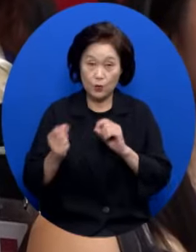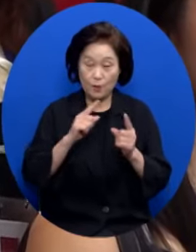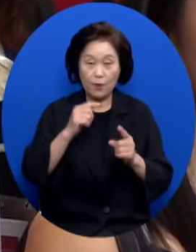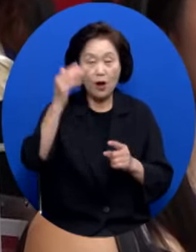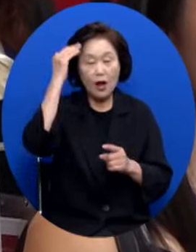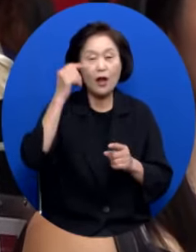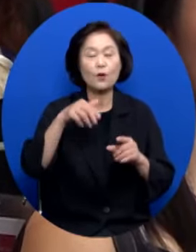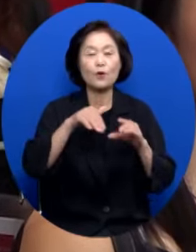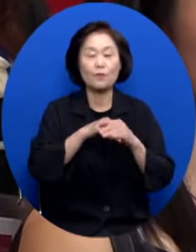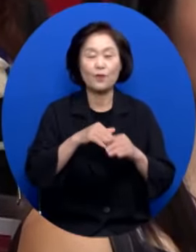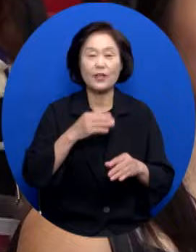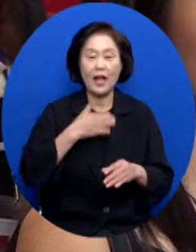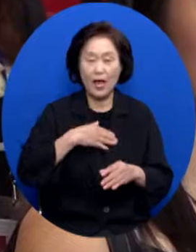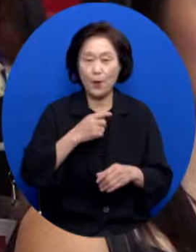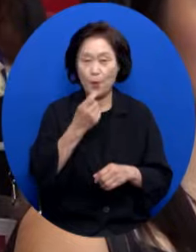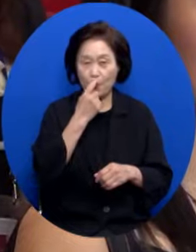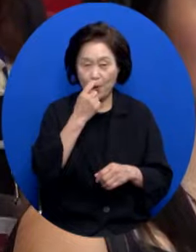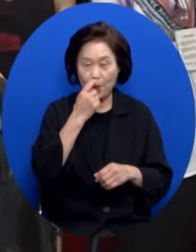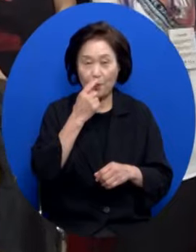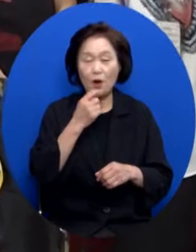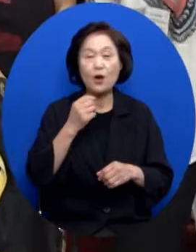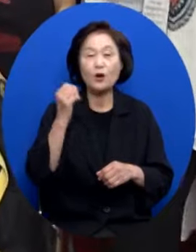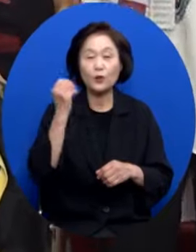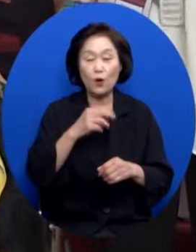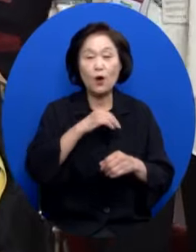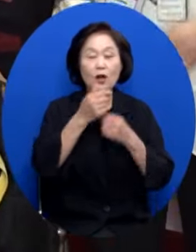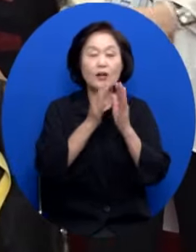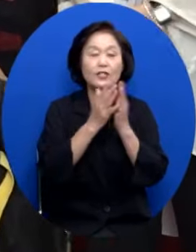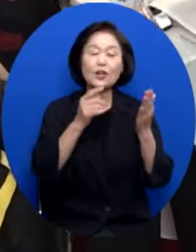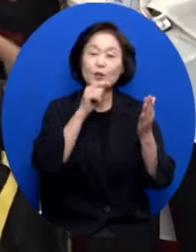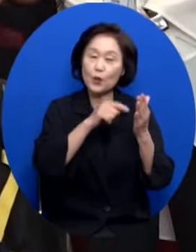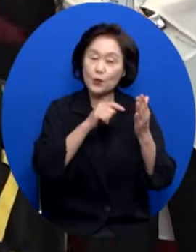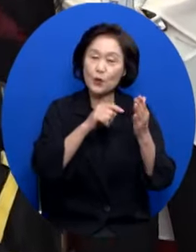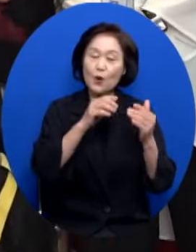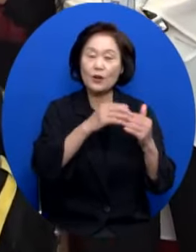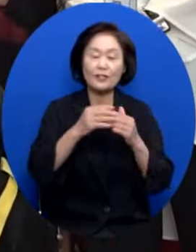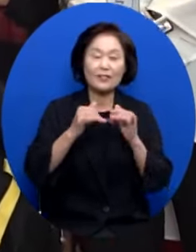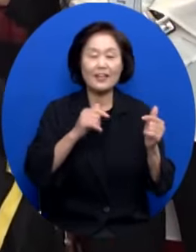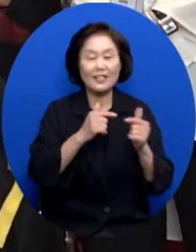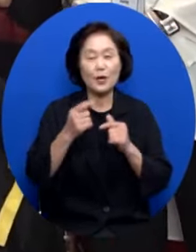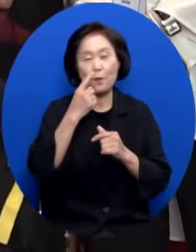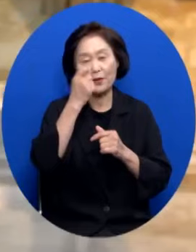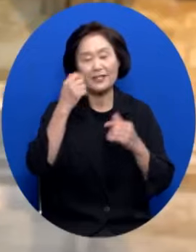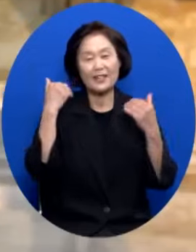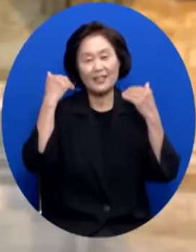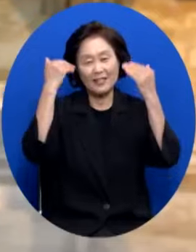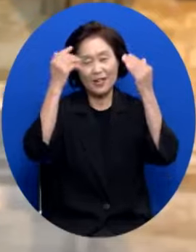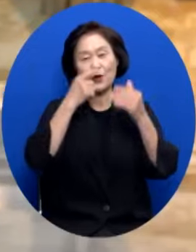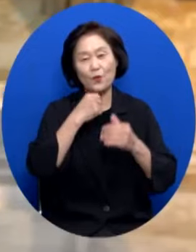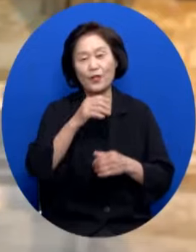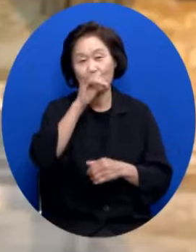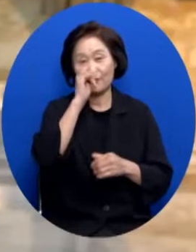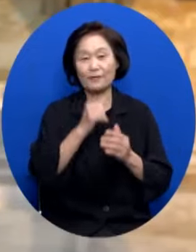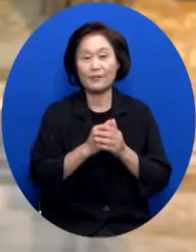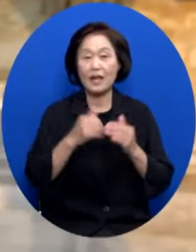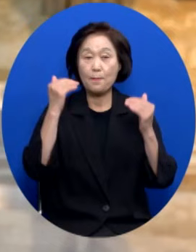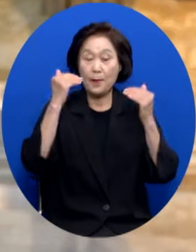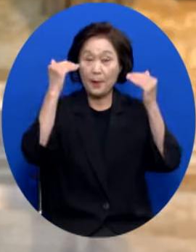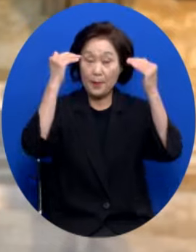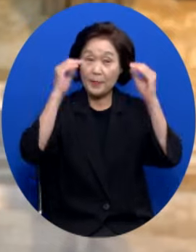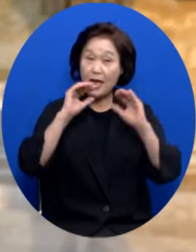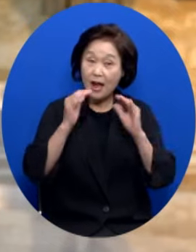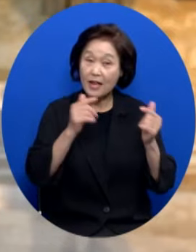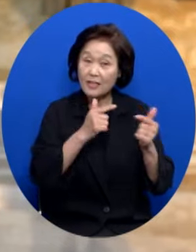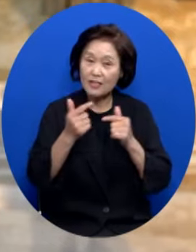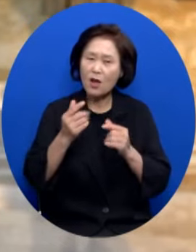문화를 알아가길, 또 성경 속 리더들처럼 멋지게 자라길 바란다고 격려했습니다. 자라나는 아이들이 언젠가